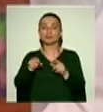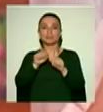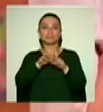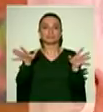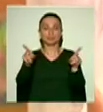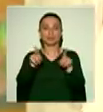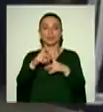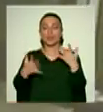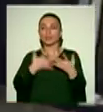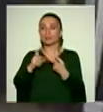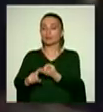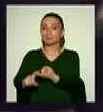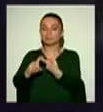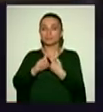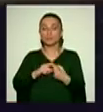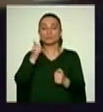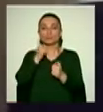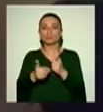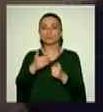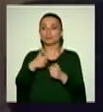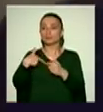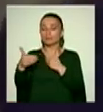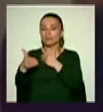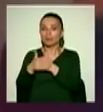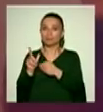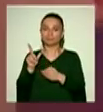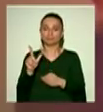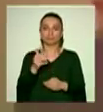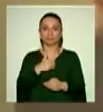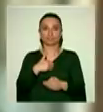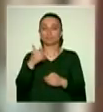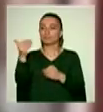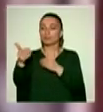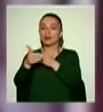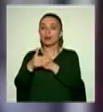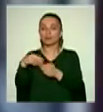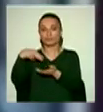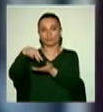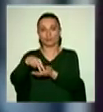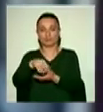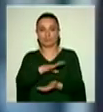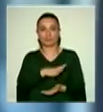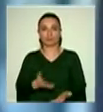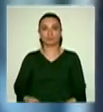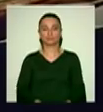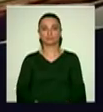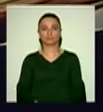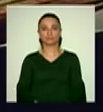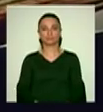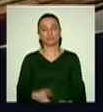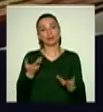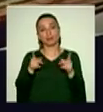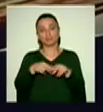რაღაც წმინდას ასხივებდა. ისეთ ენერგიას, რომ ქსულ გინდო და მიახლოვებოდი. მასთან ახლოს ყოფილიყავი.